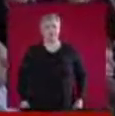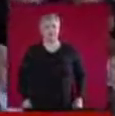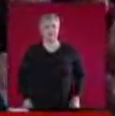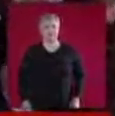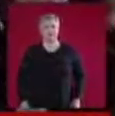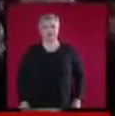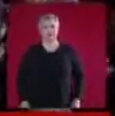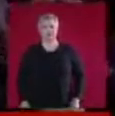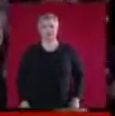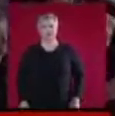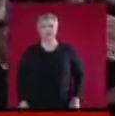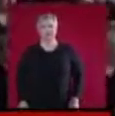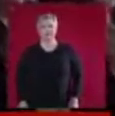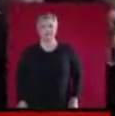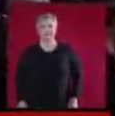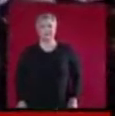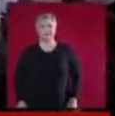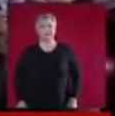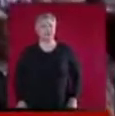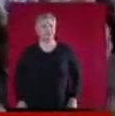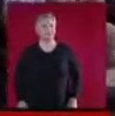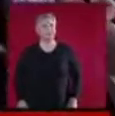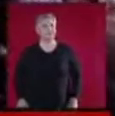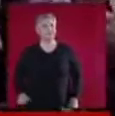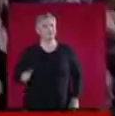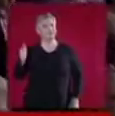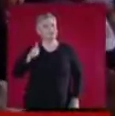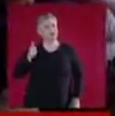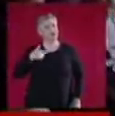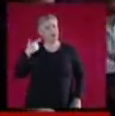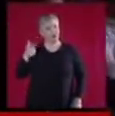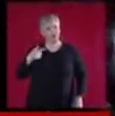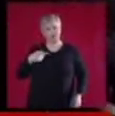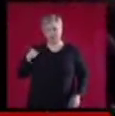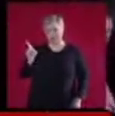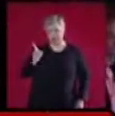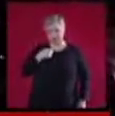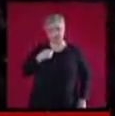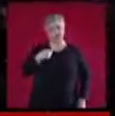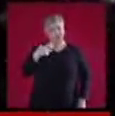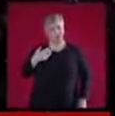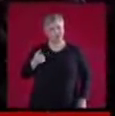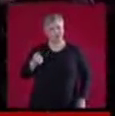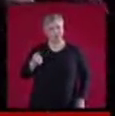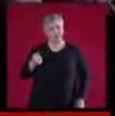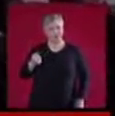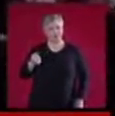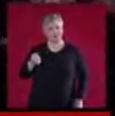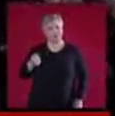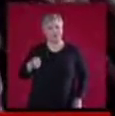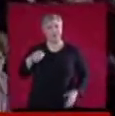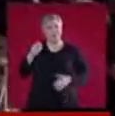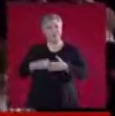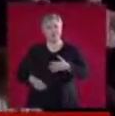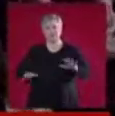έχει είναι πολύ θολές οι διαχωριστικές γραμμές αλλά ξέρετε εμείς δεν